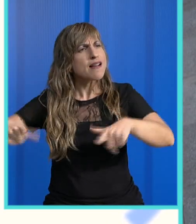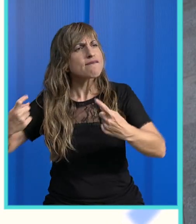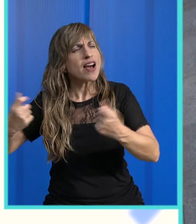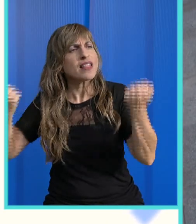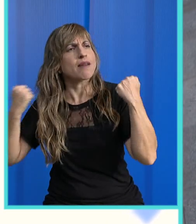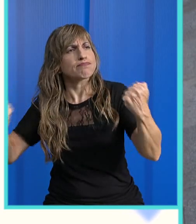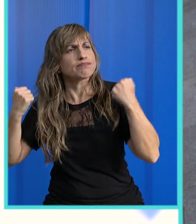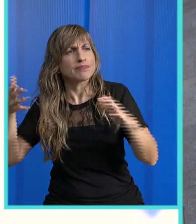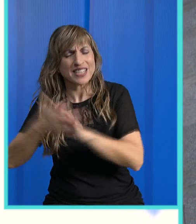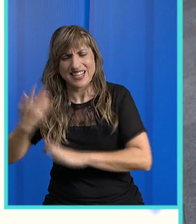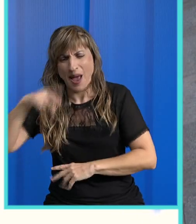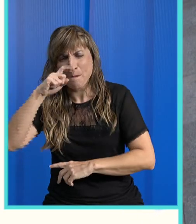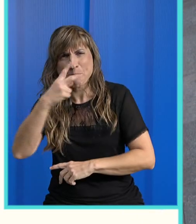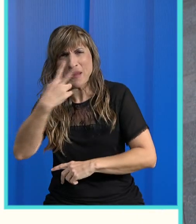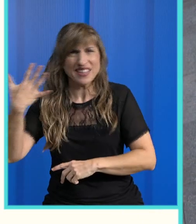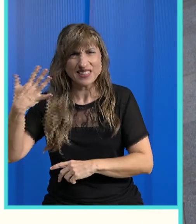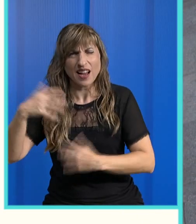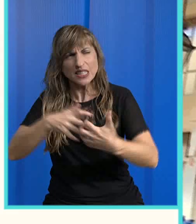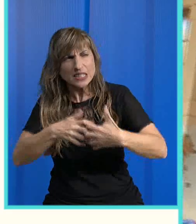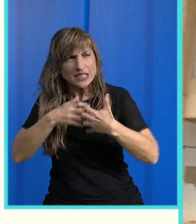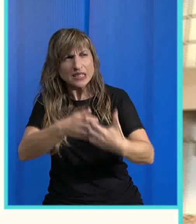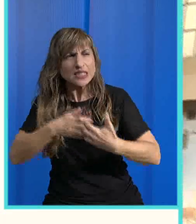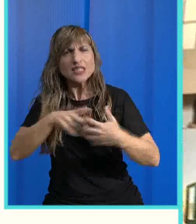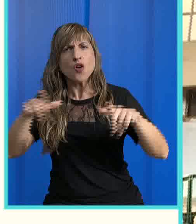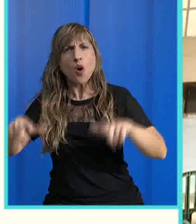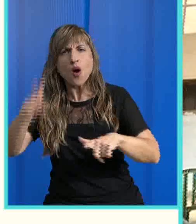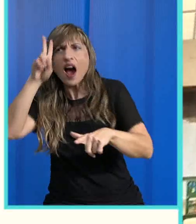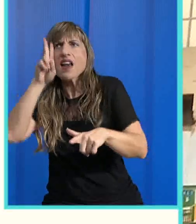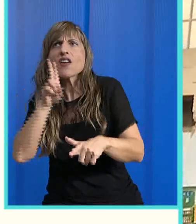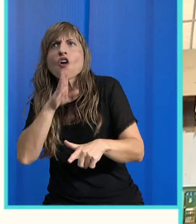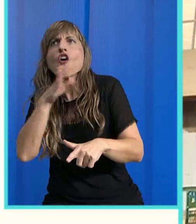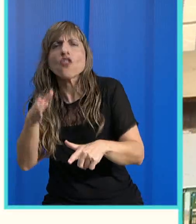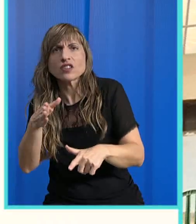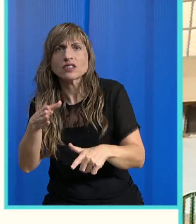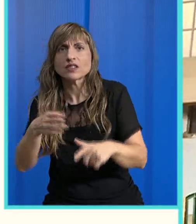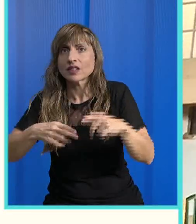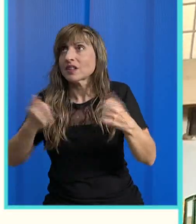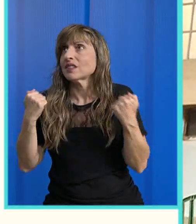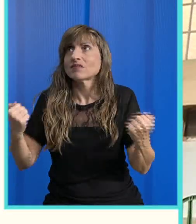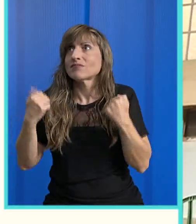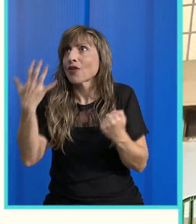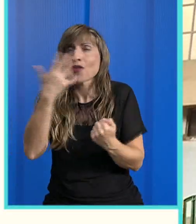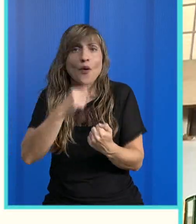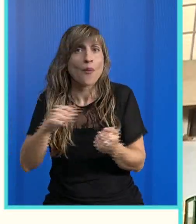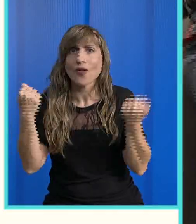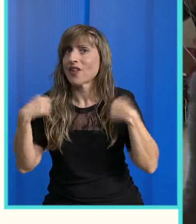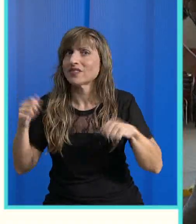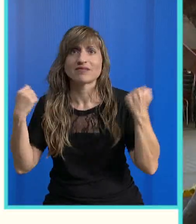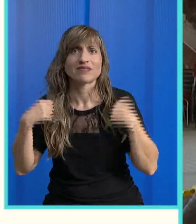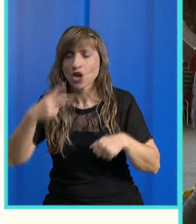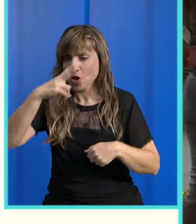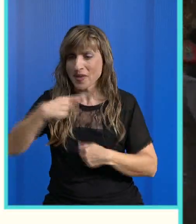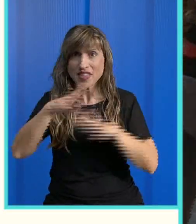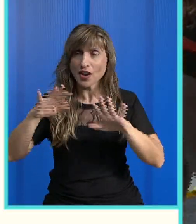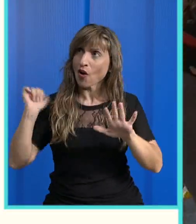recorden que fa 25 anys que lluiten per tenir un local digne. Reiteren que no poden dur la seva activitat amb normalitat i que des del 2019